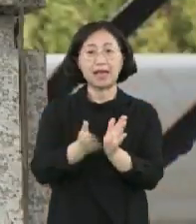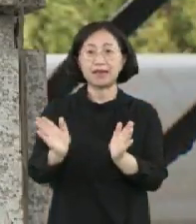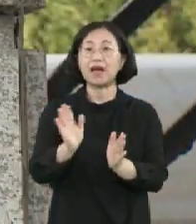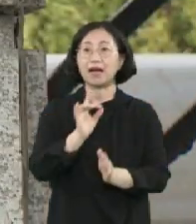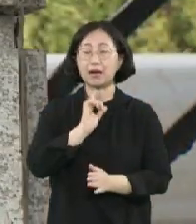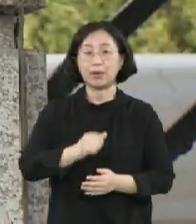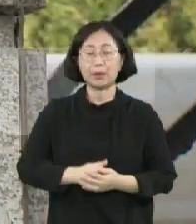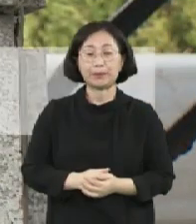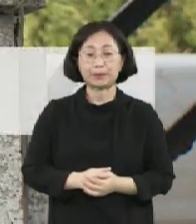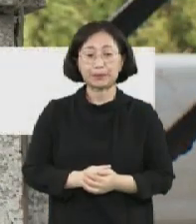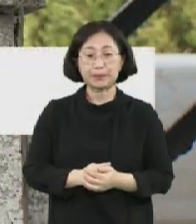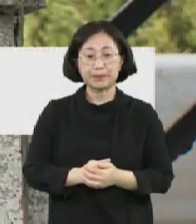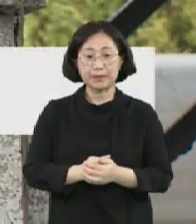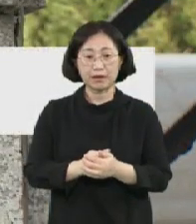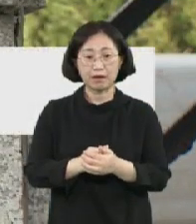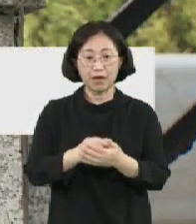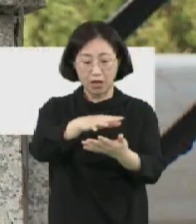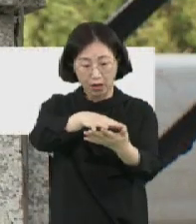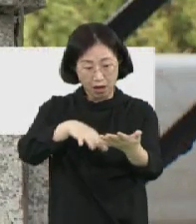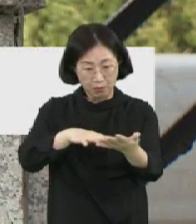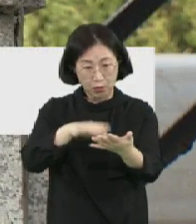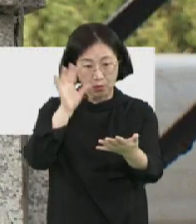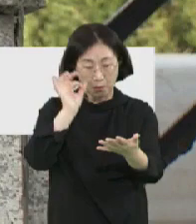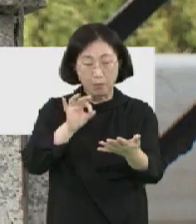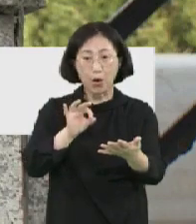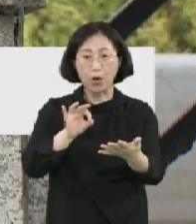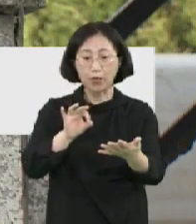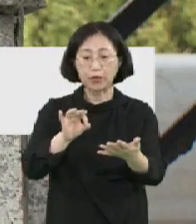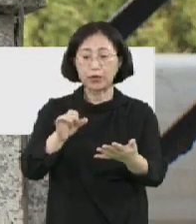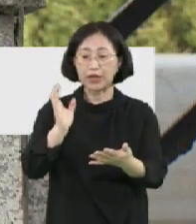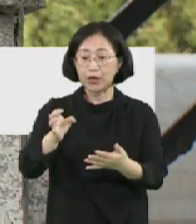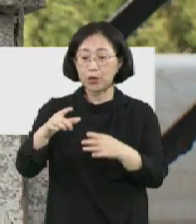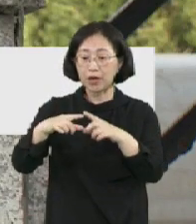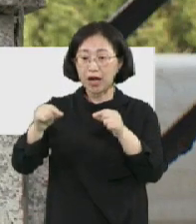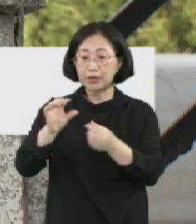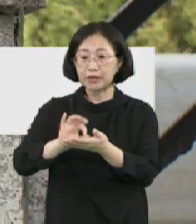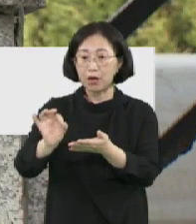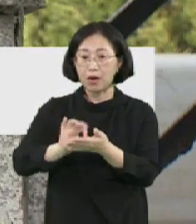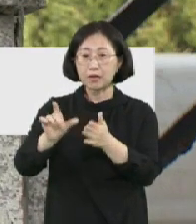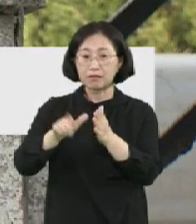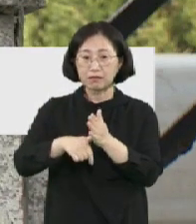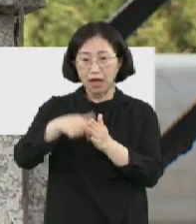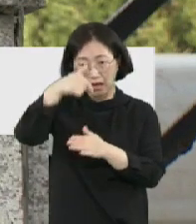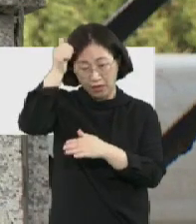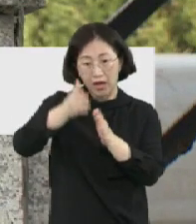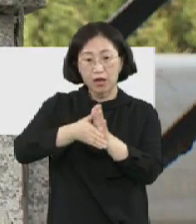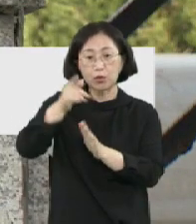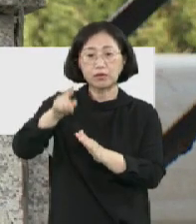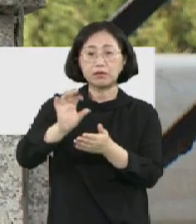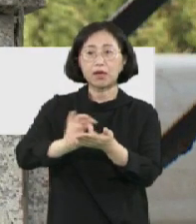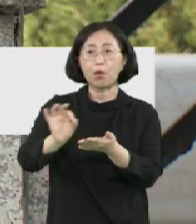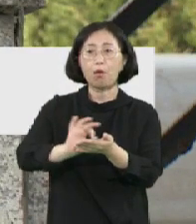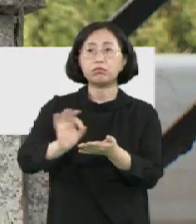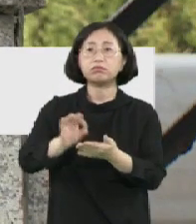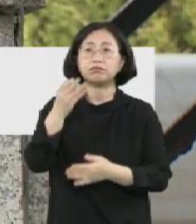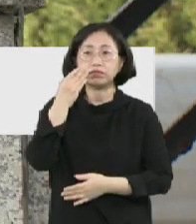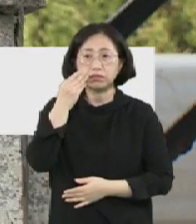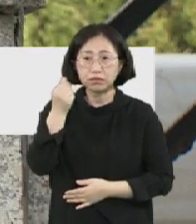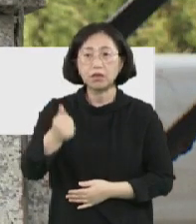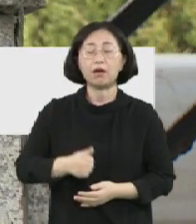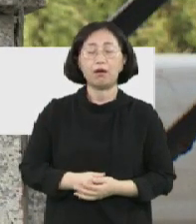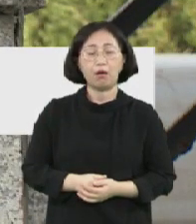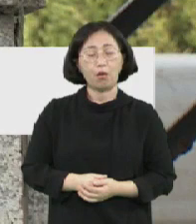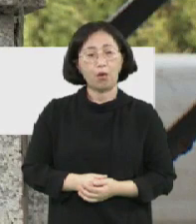지금 데이터를 보면 대덕 1호음이 쓰일 때 지금 원도심 쪽에서 수비 격차가 해소되고 있다.